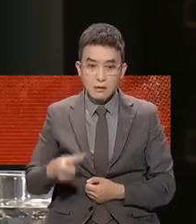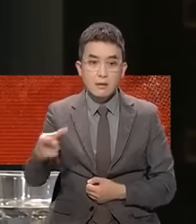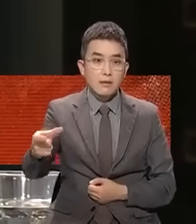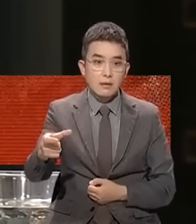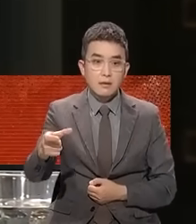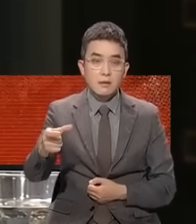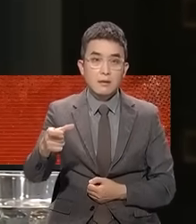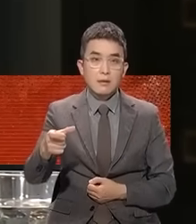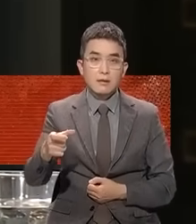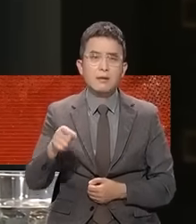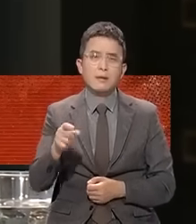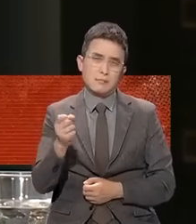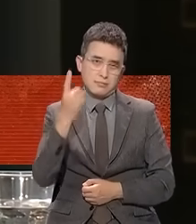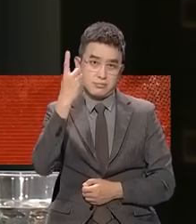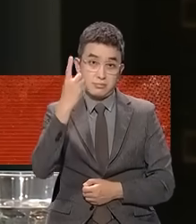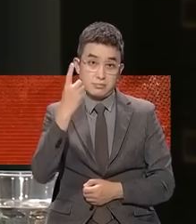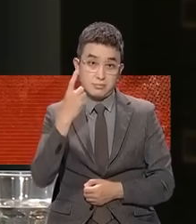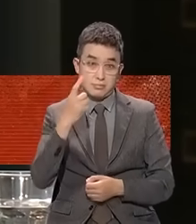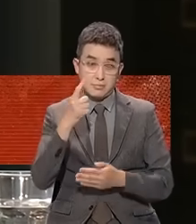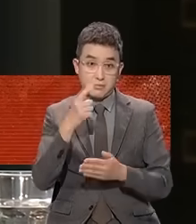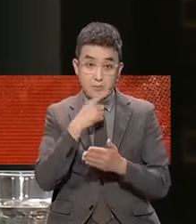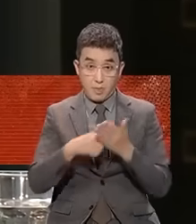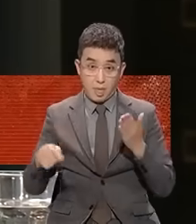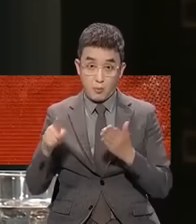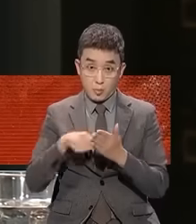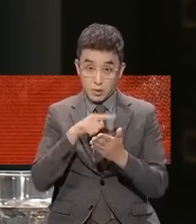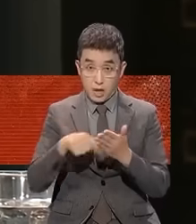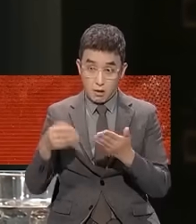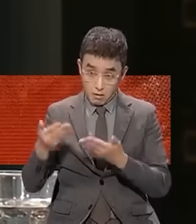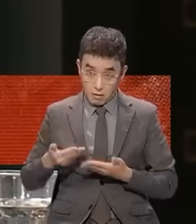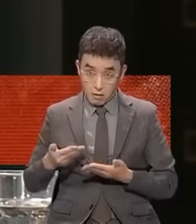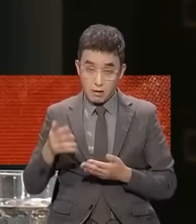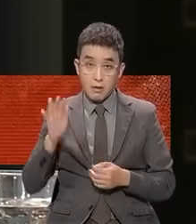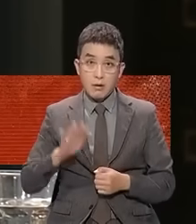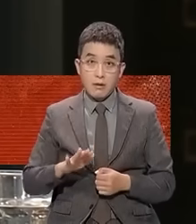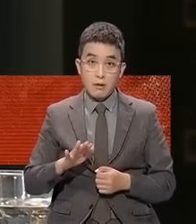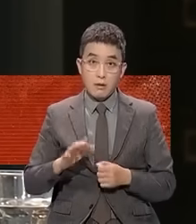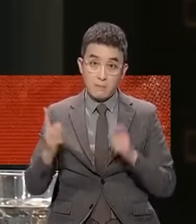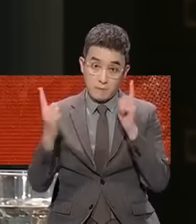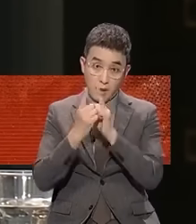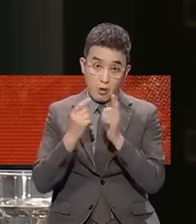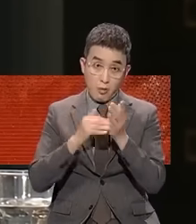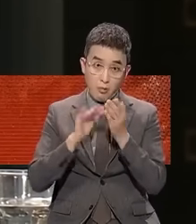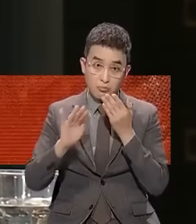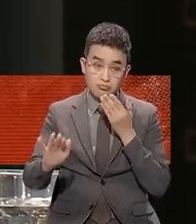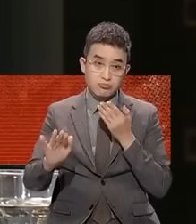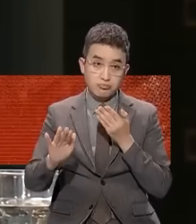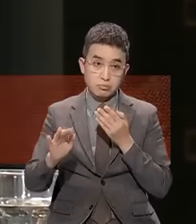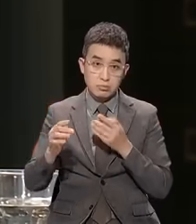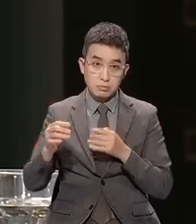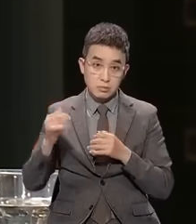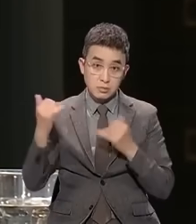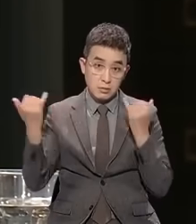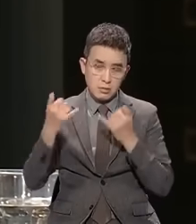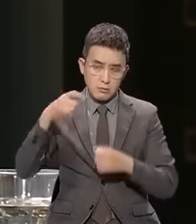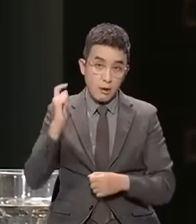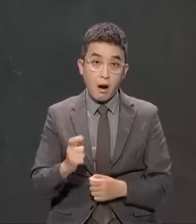건데 피해 보상하겠다 했다는 거죠. 그런데 저렇게 만난 이후 계속 함흥차사였다는 겁니다. 체크포인트